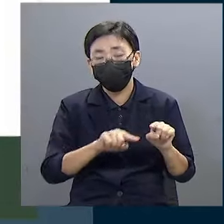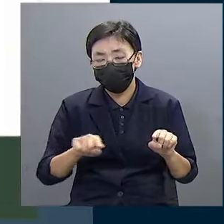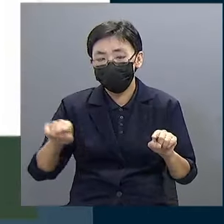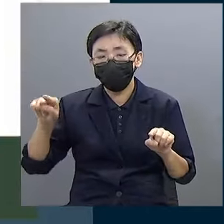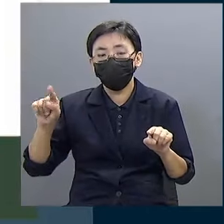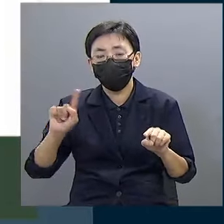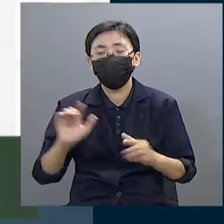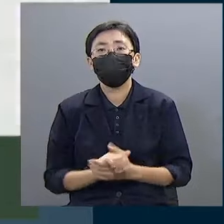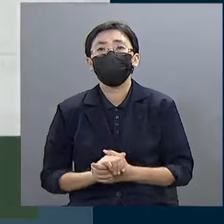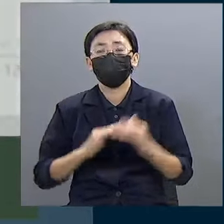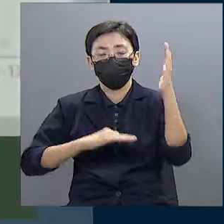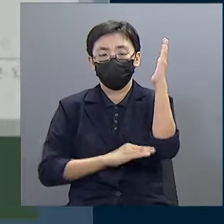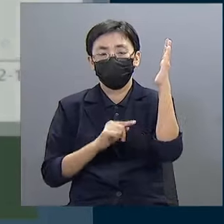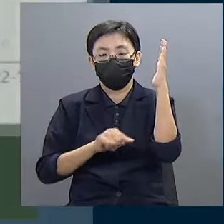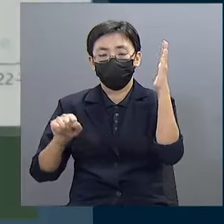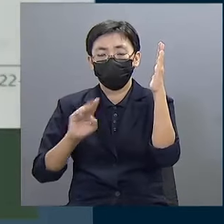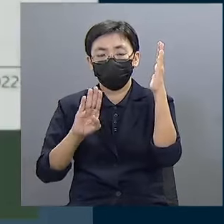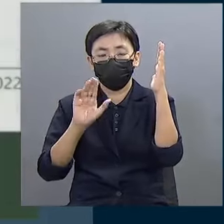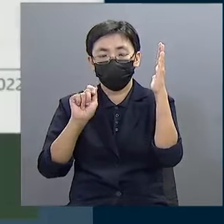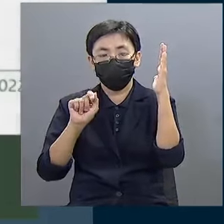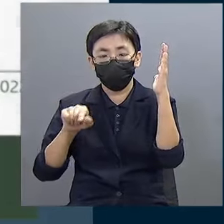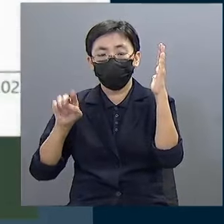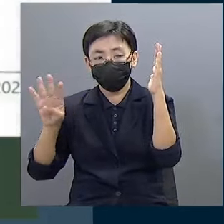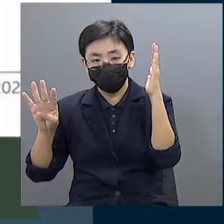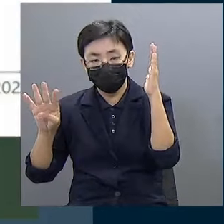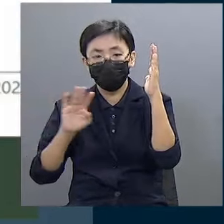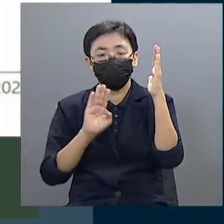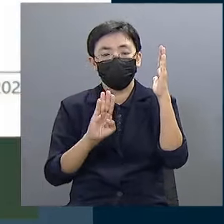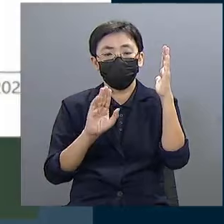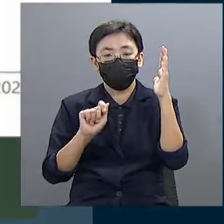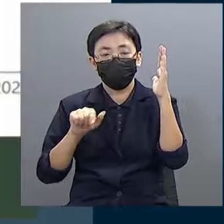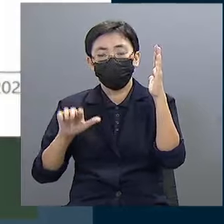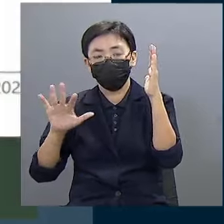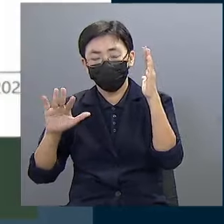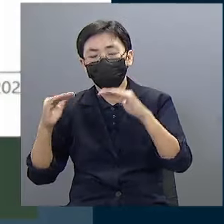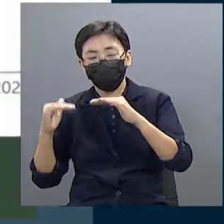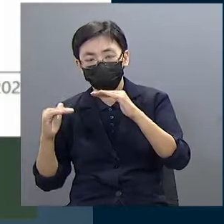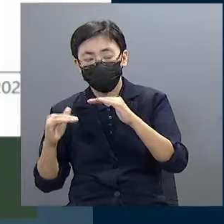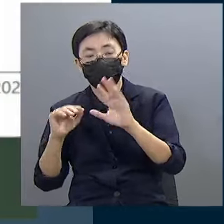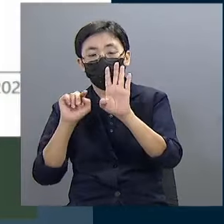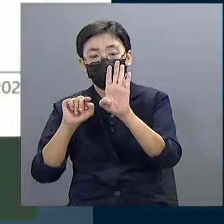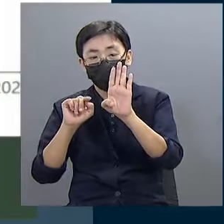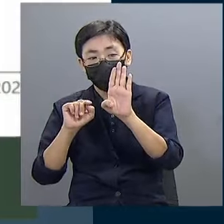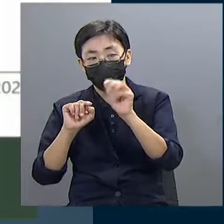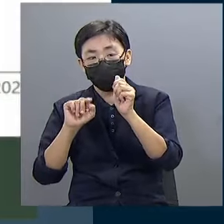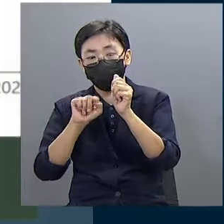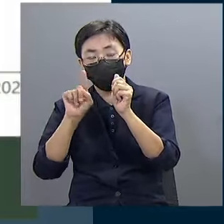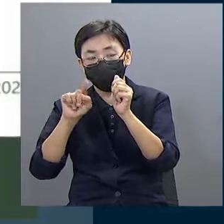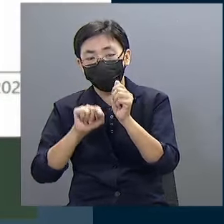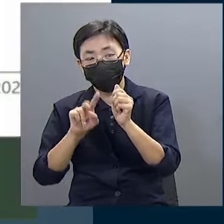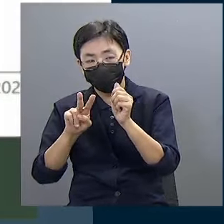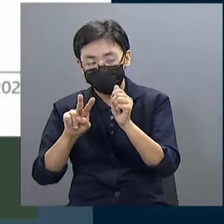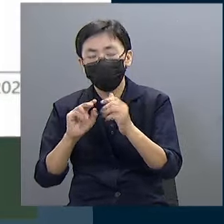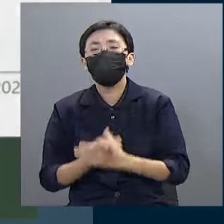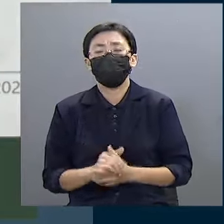จำนวนผู้ติดเชื้อ BAจุด 4และไม่น่าจะต่ำกว่าพี่เอ๊ะจุดหนึ่งละเอียดจุดสองต่างจากประเทศไทยอ่ะจำนวนคนที่ติด